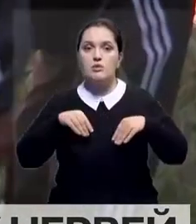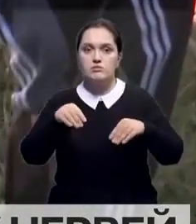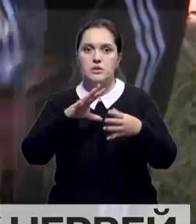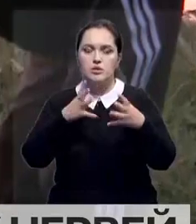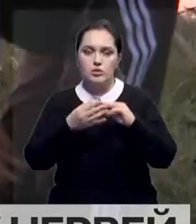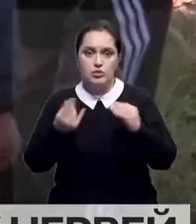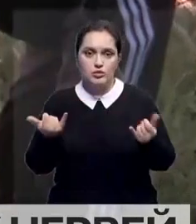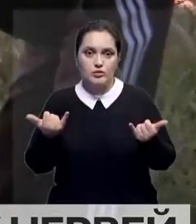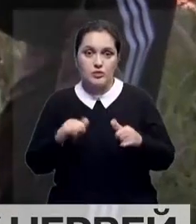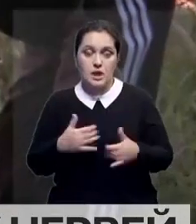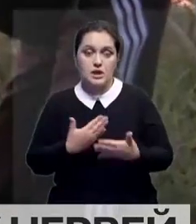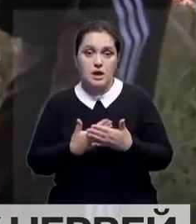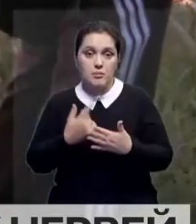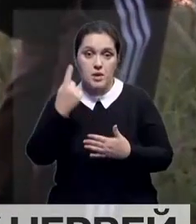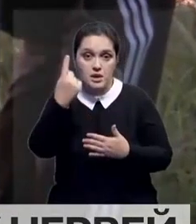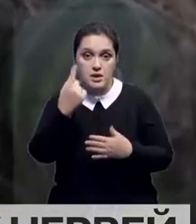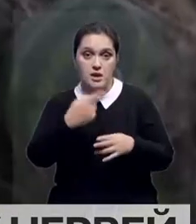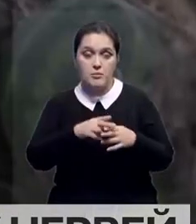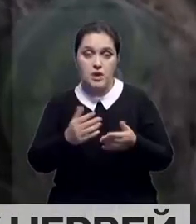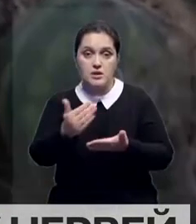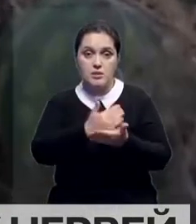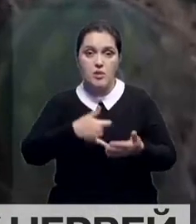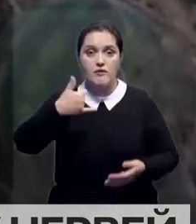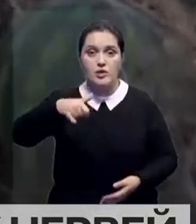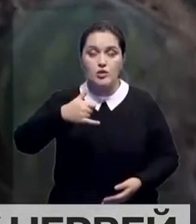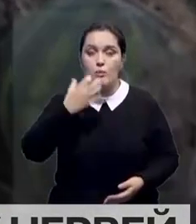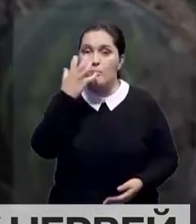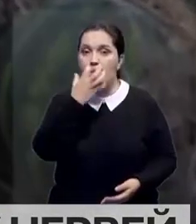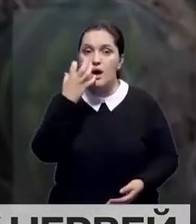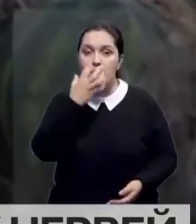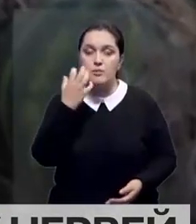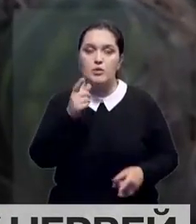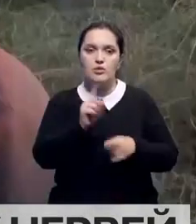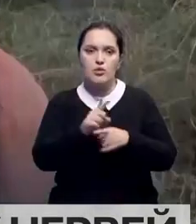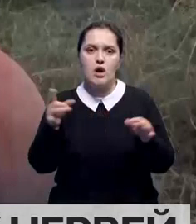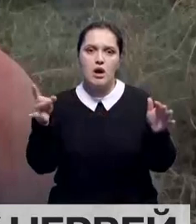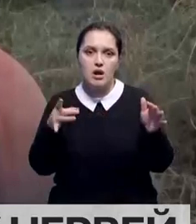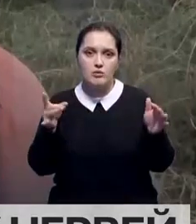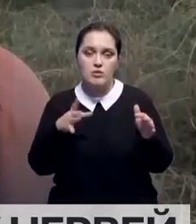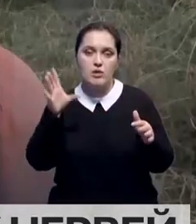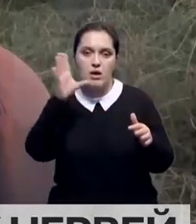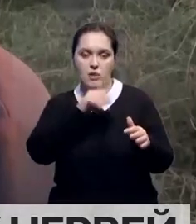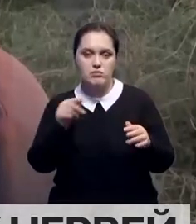удивил сельчан. Например, с одного куста фермер собрал ведро помидоров. Уродились и арбузы.